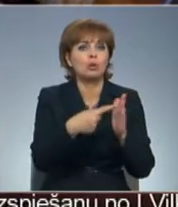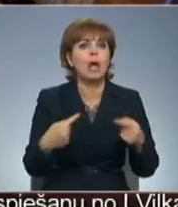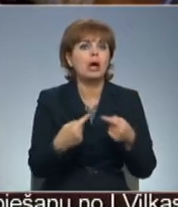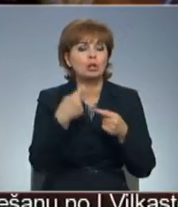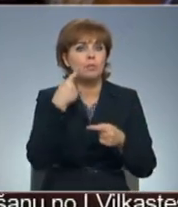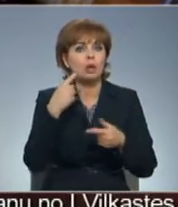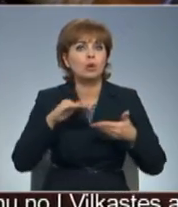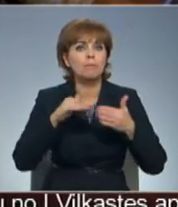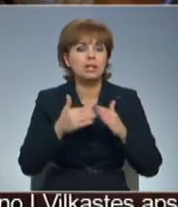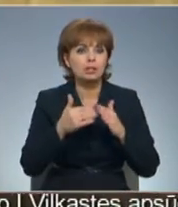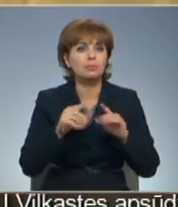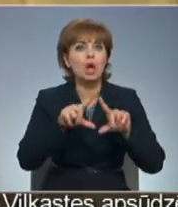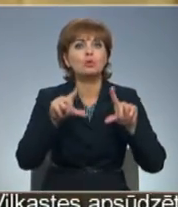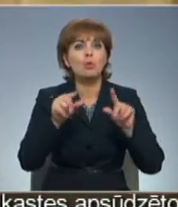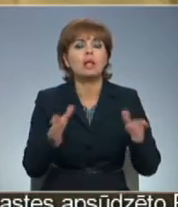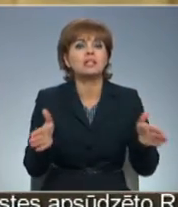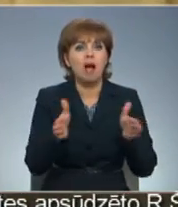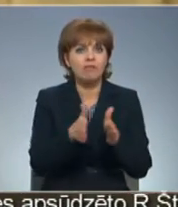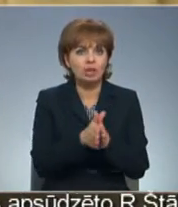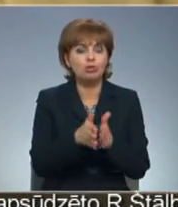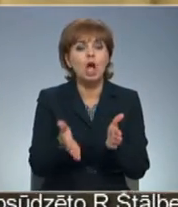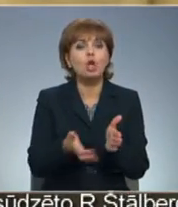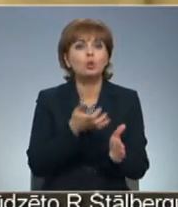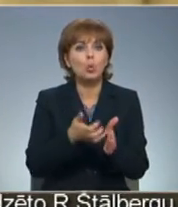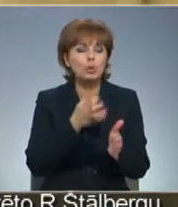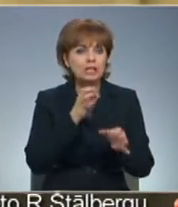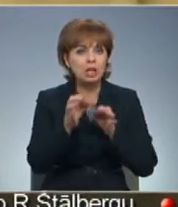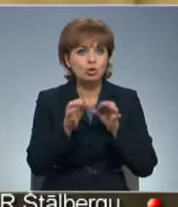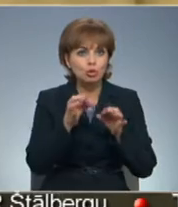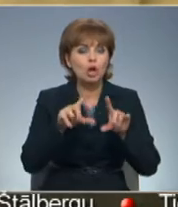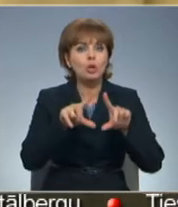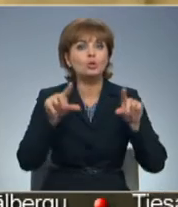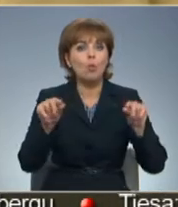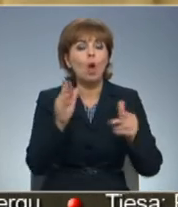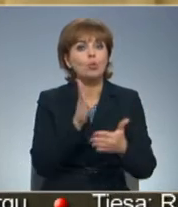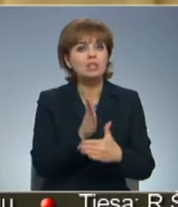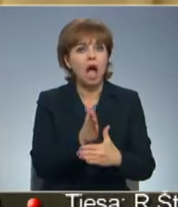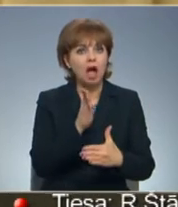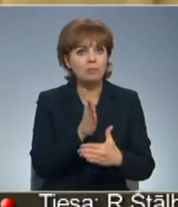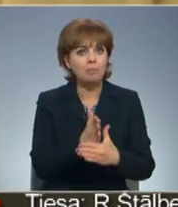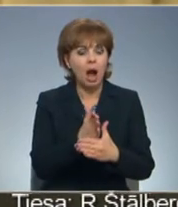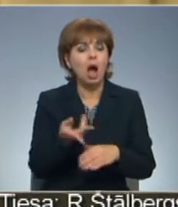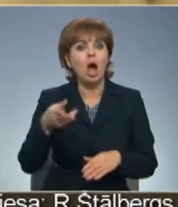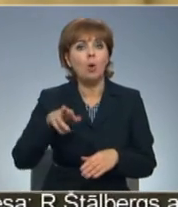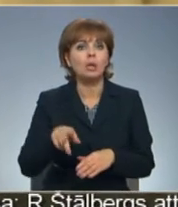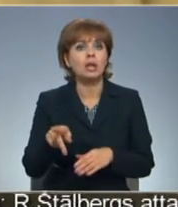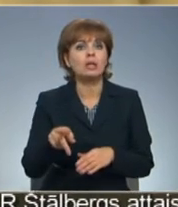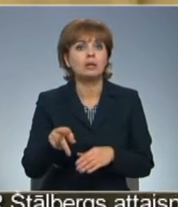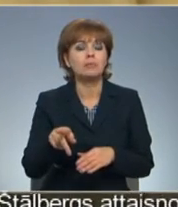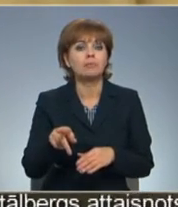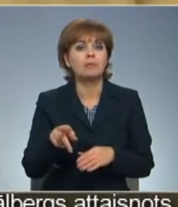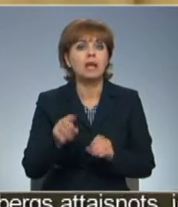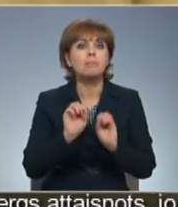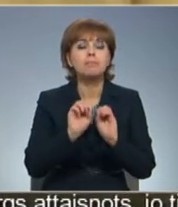Madonas pilsētas skolu apvienošanu. Trūkst diskusijas skolu starpā un tiek pasniegts